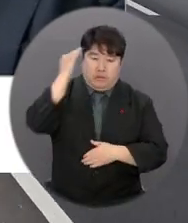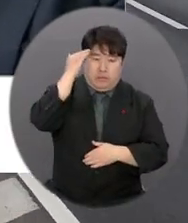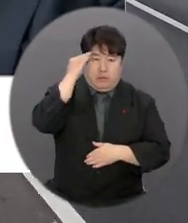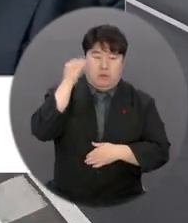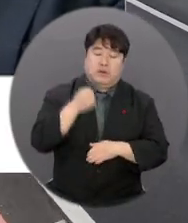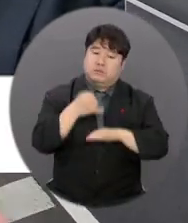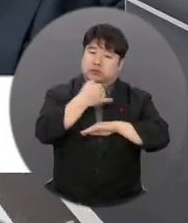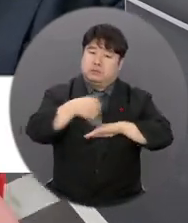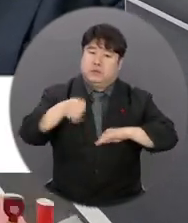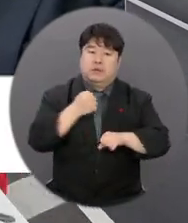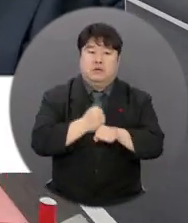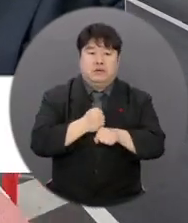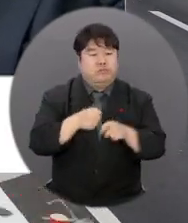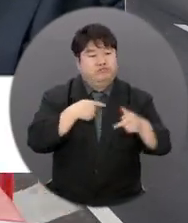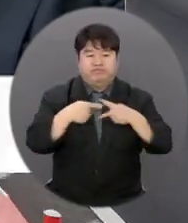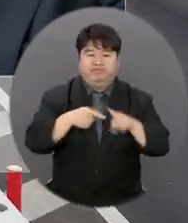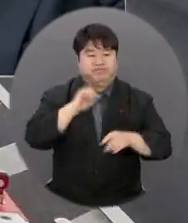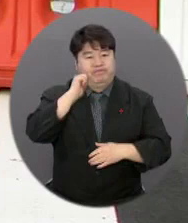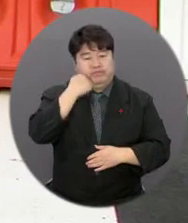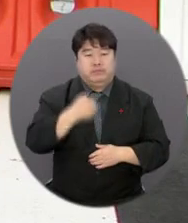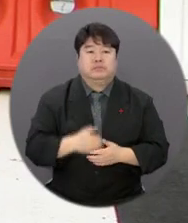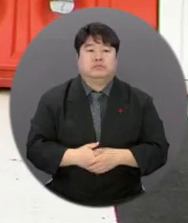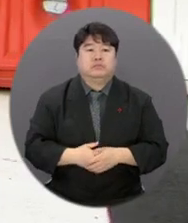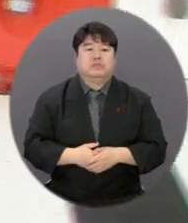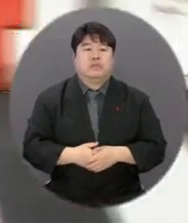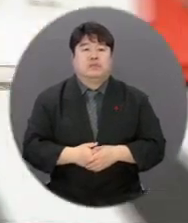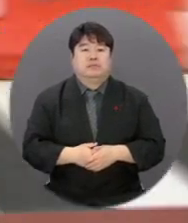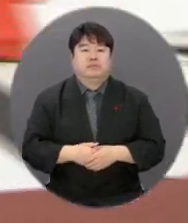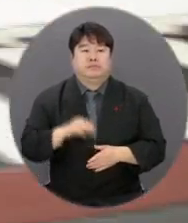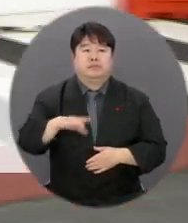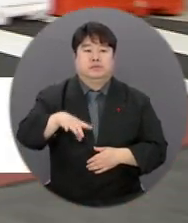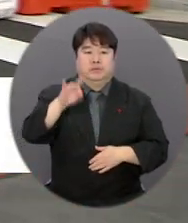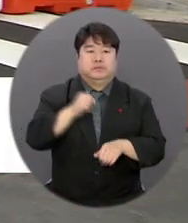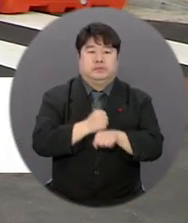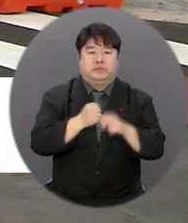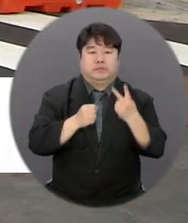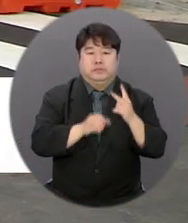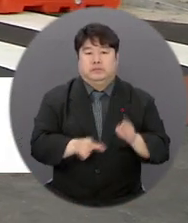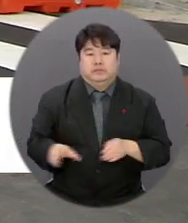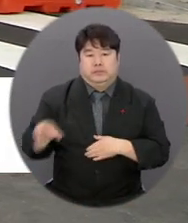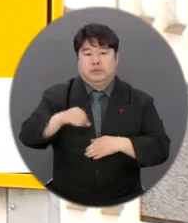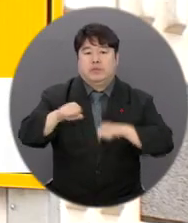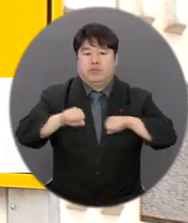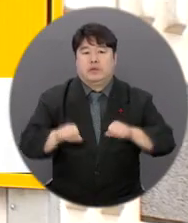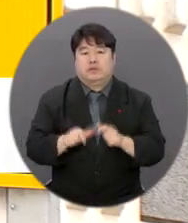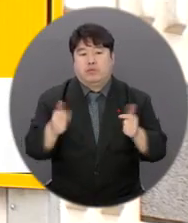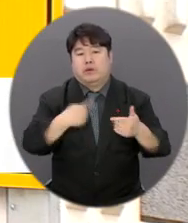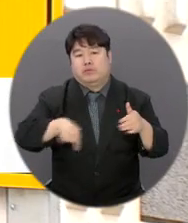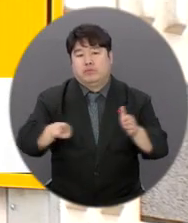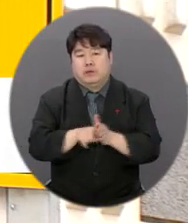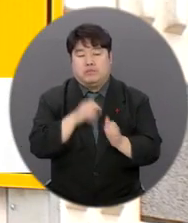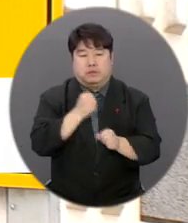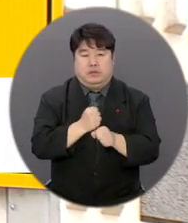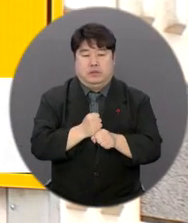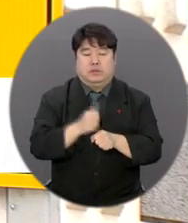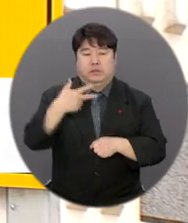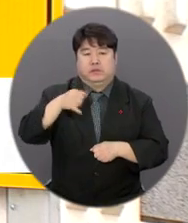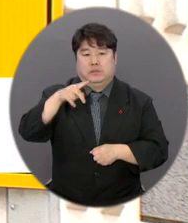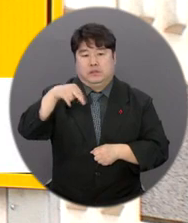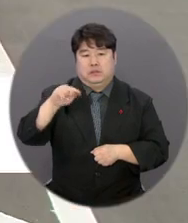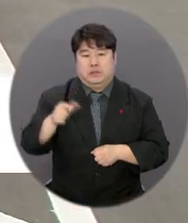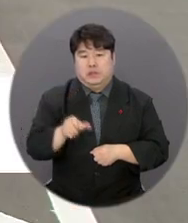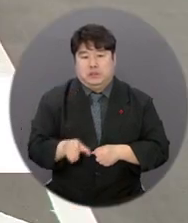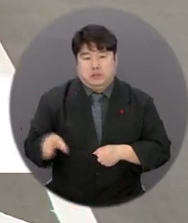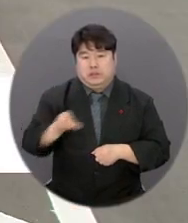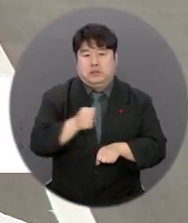그런 설계를 한다는 것은 납득이 안 가는 거죠. 당초 제2순환도로 활성화를 위해 만들어진 지산나들목은 지난해